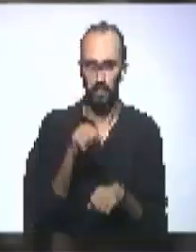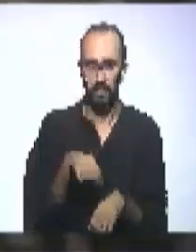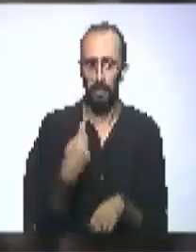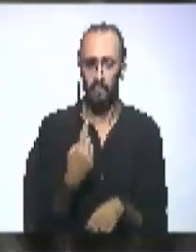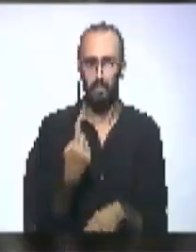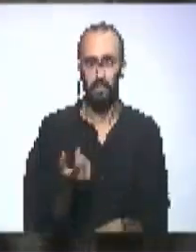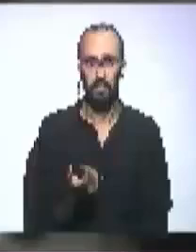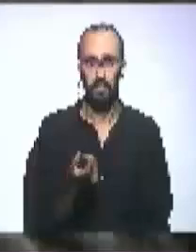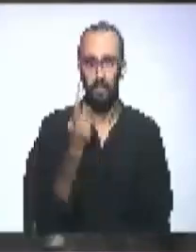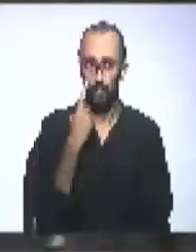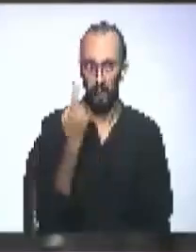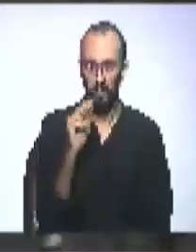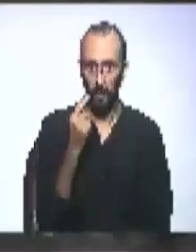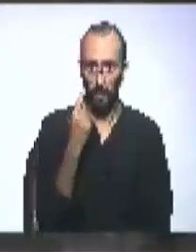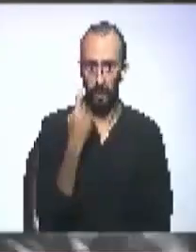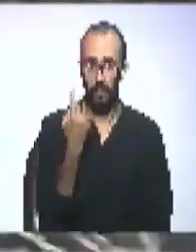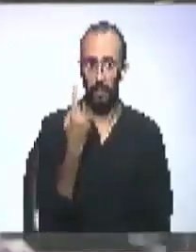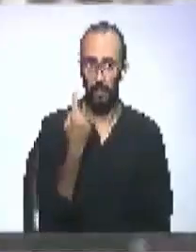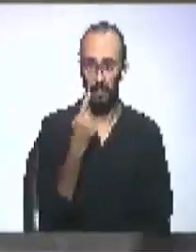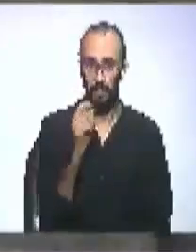عايزه تشوفي واحده بالجبنه؟ اه.